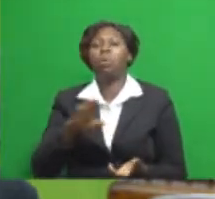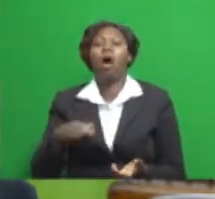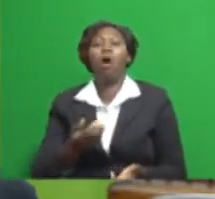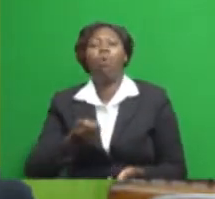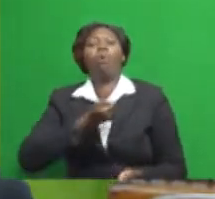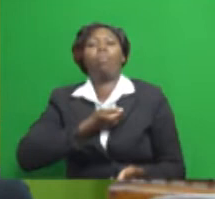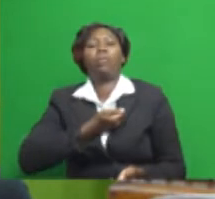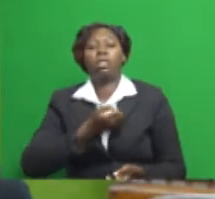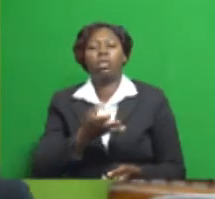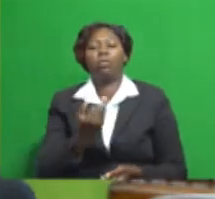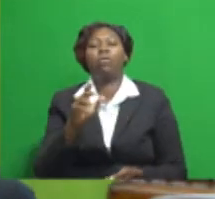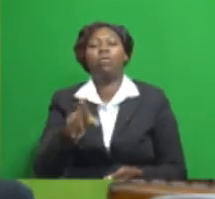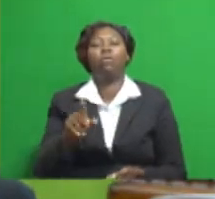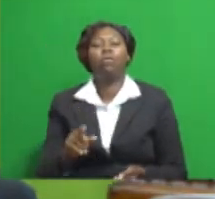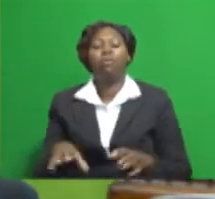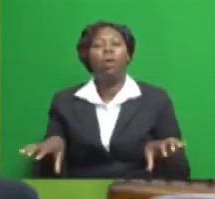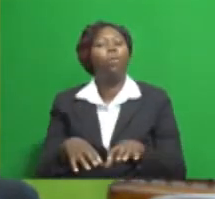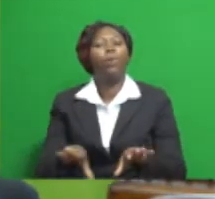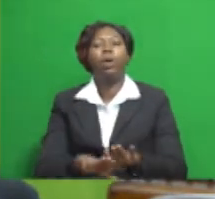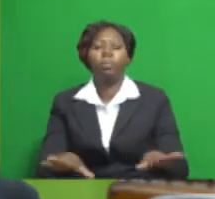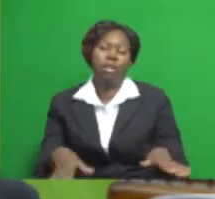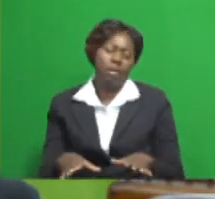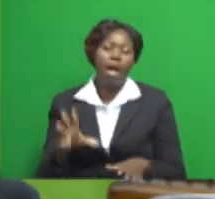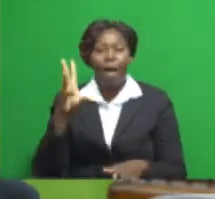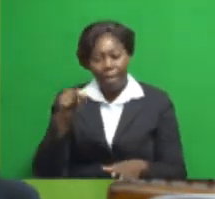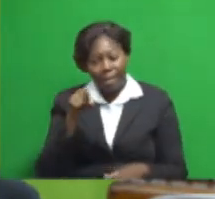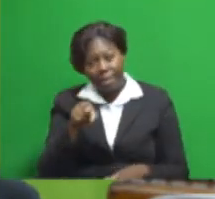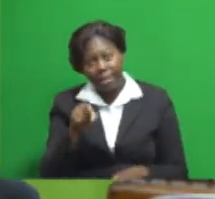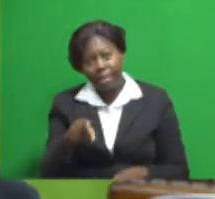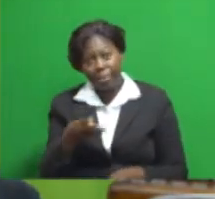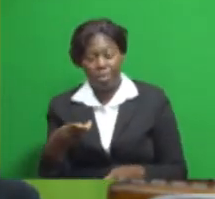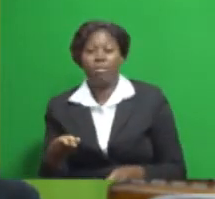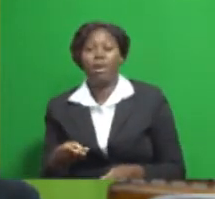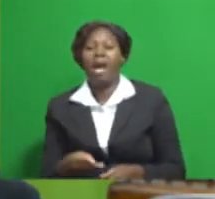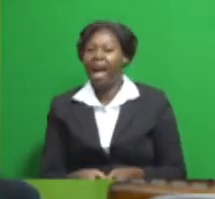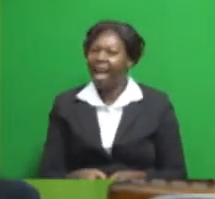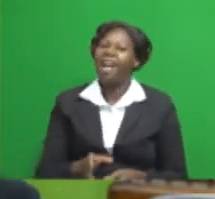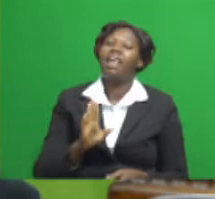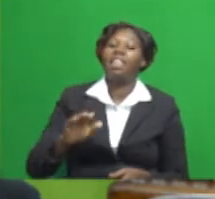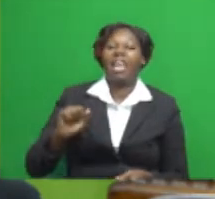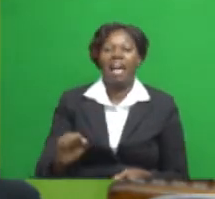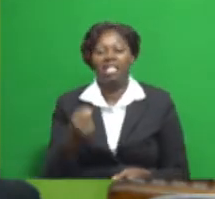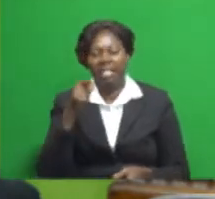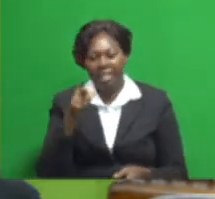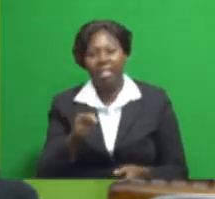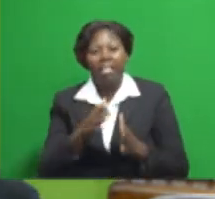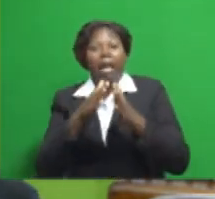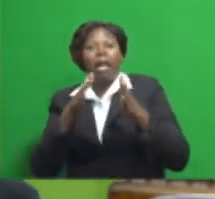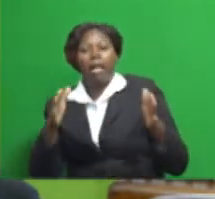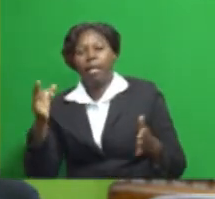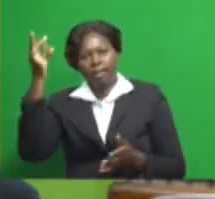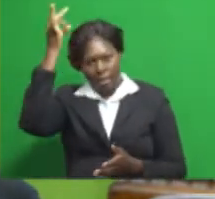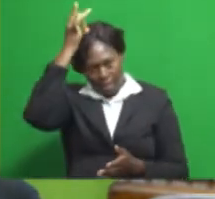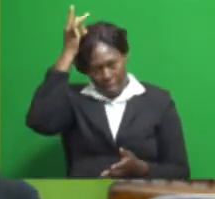Saka maindu, mkwese zaitika, pastor, ndimanda kambo zuko mchitsana ngura watumazi mambo ya haita kakunda hondo. Zaita ita unga na mngari vangu